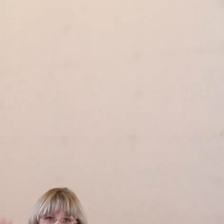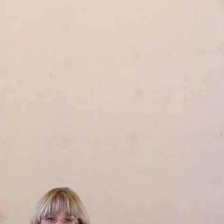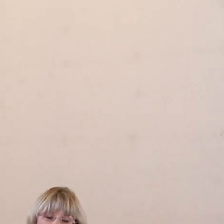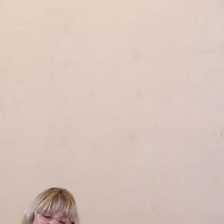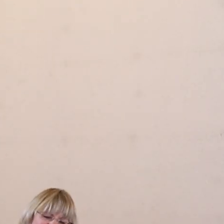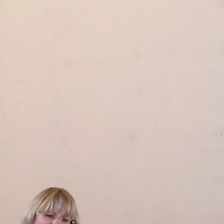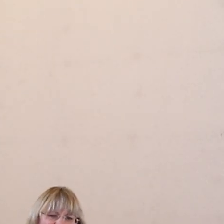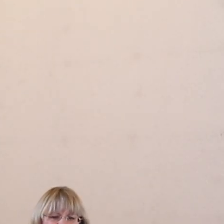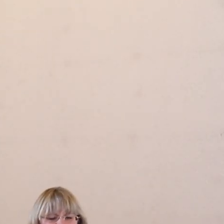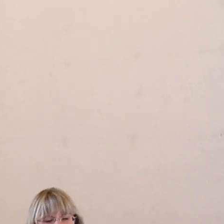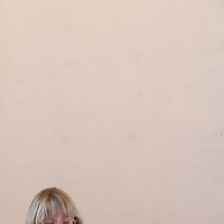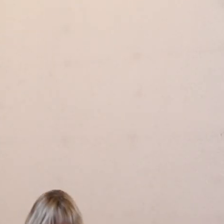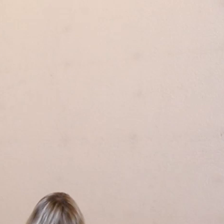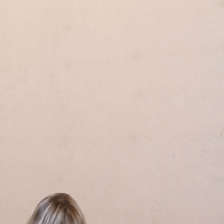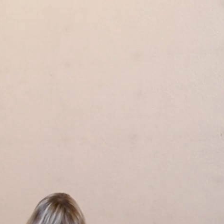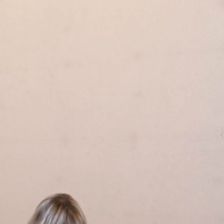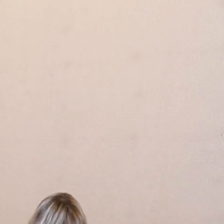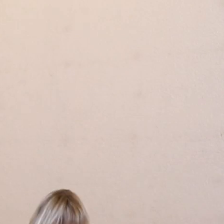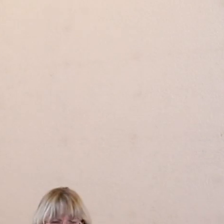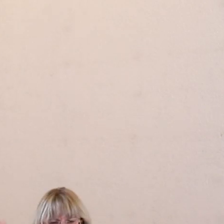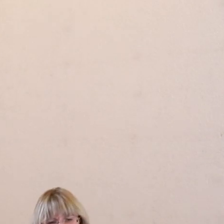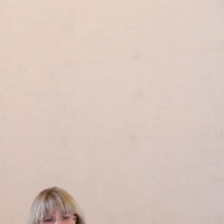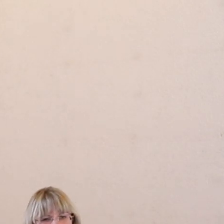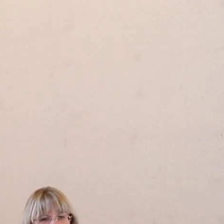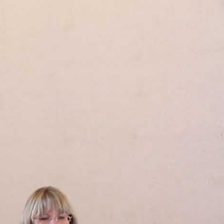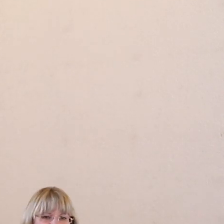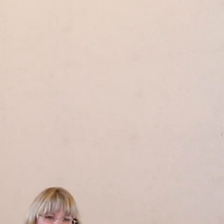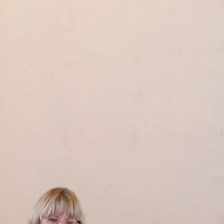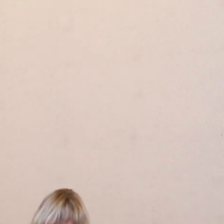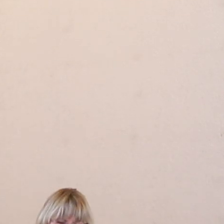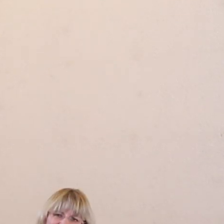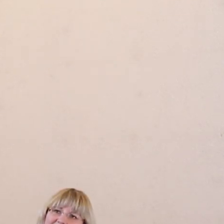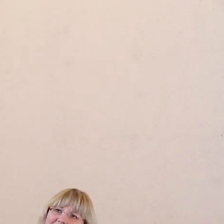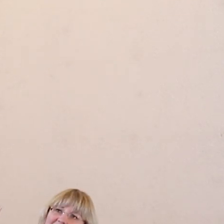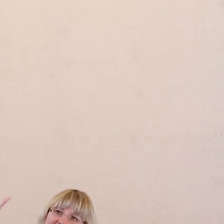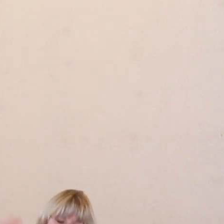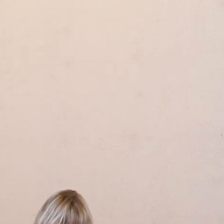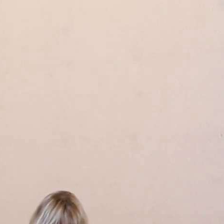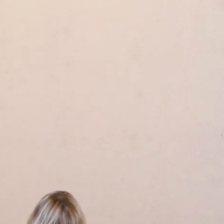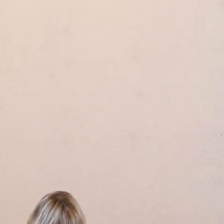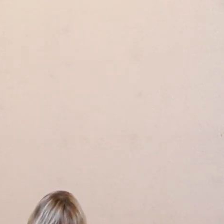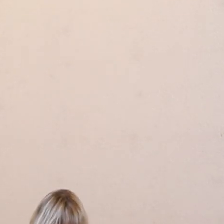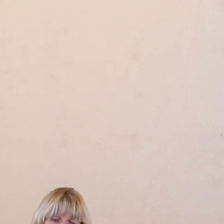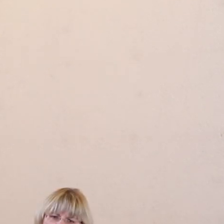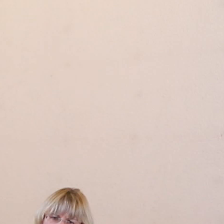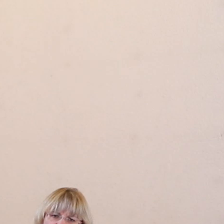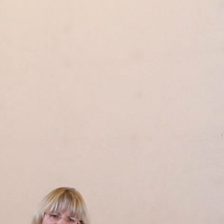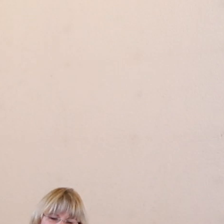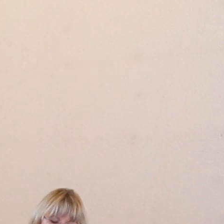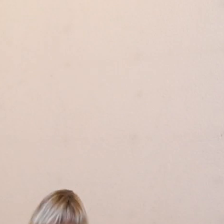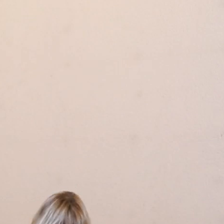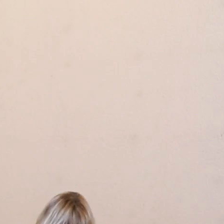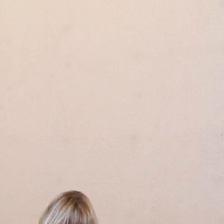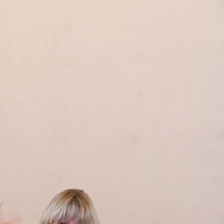Gottes Liebe wärme dich, Gottes Gegenwart umstrahle dich. Gottes Geist möge in dir